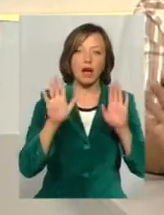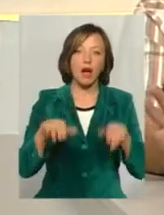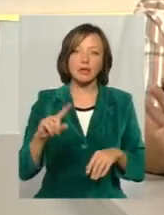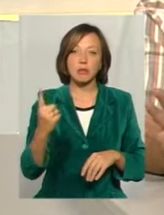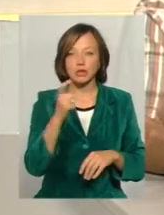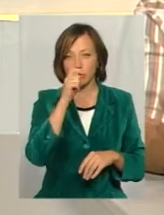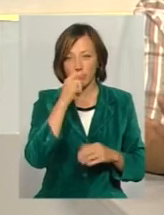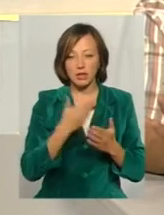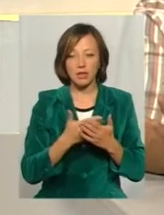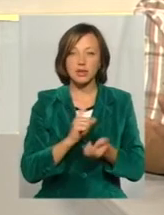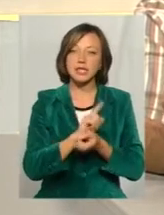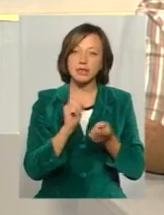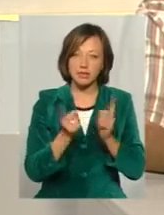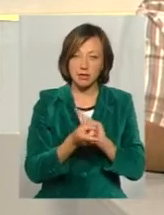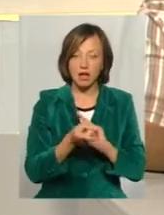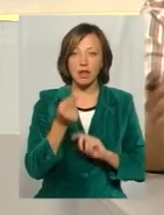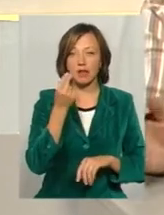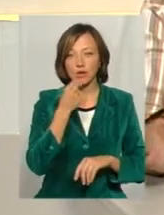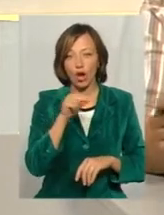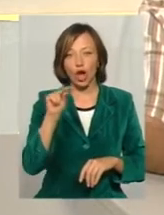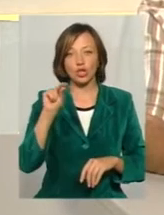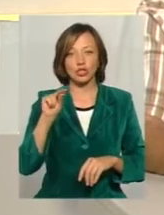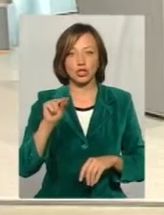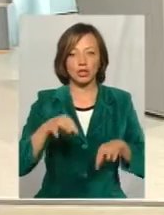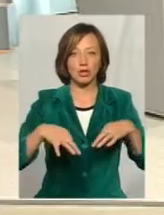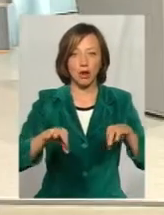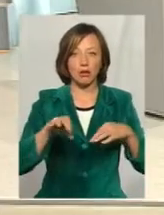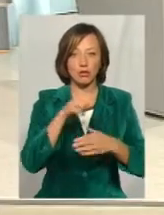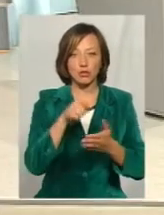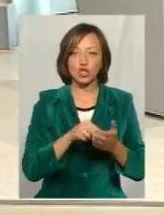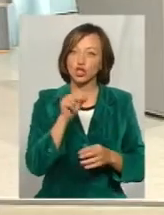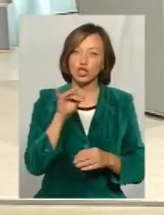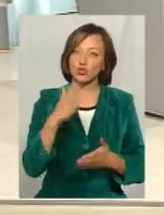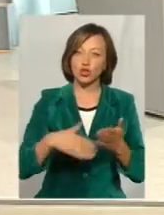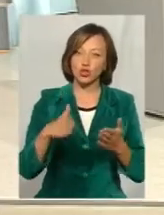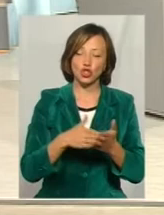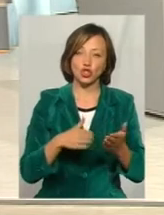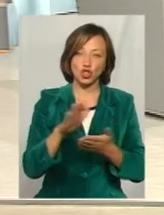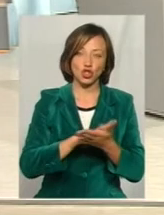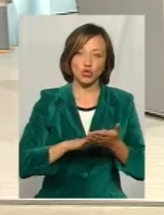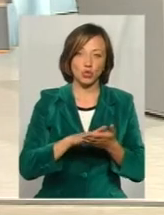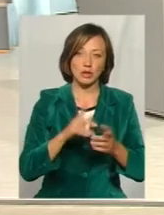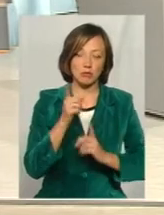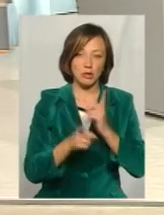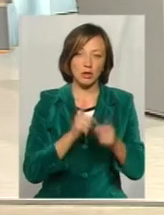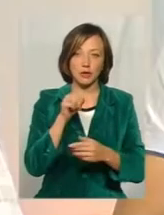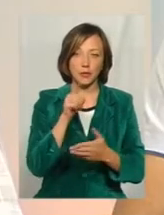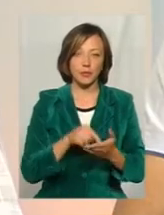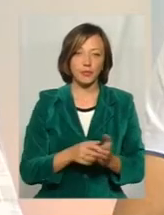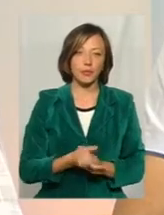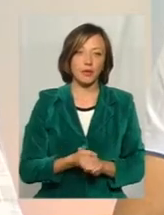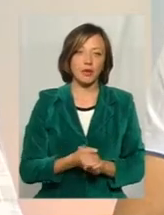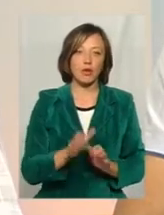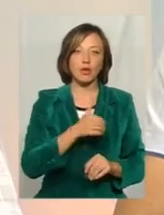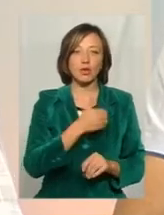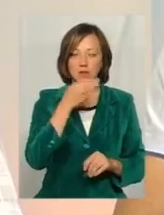1 квітня, чи стали в нас більш кращі транспортні засоби, чи нічого не змінилося? Ну, перш за все, я хотів би відзначити, що пріоритетним